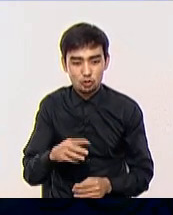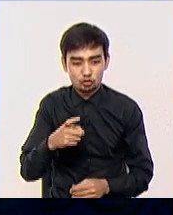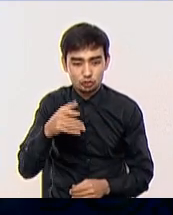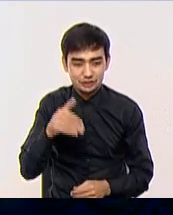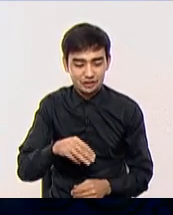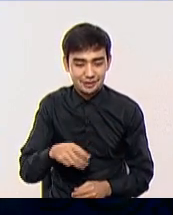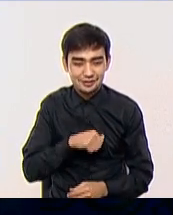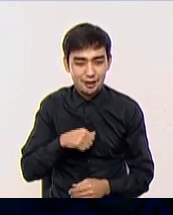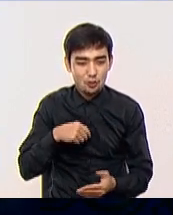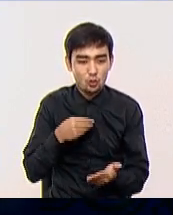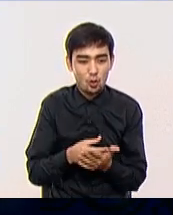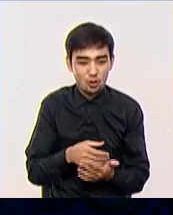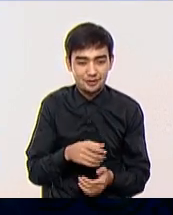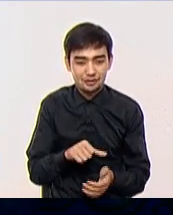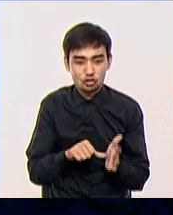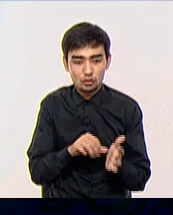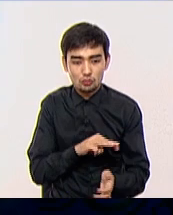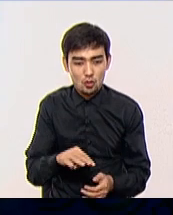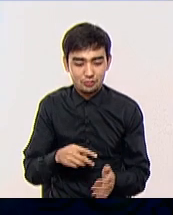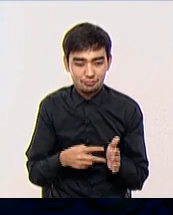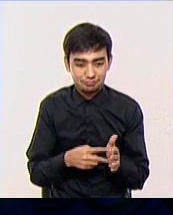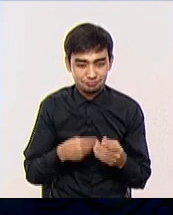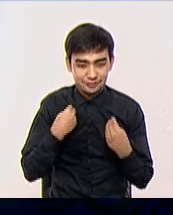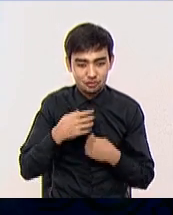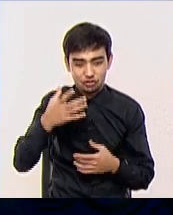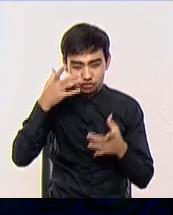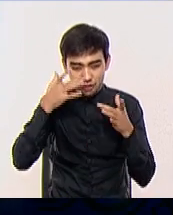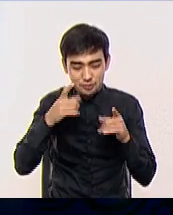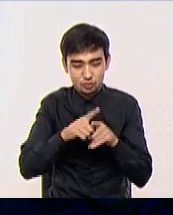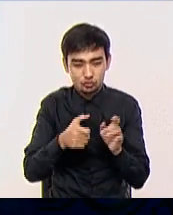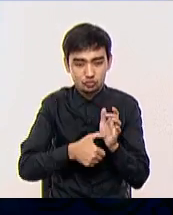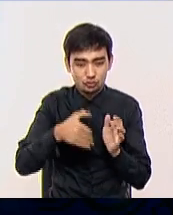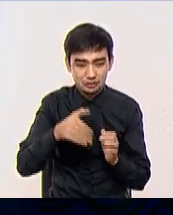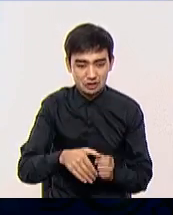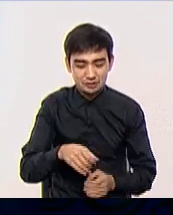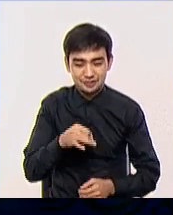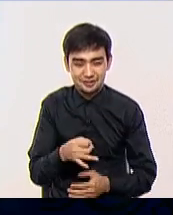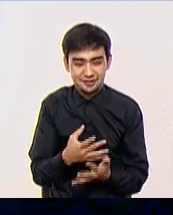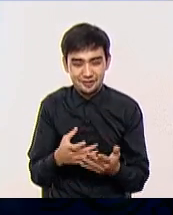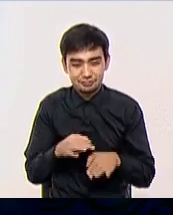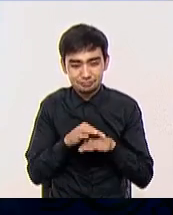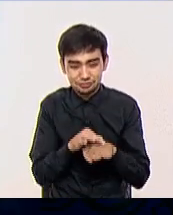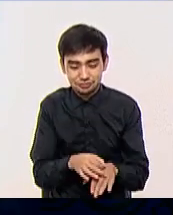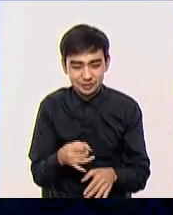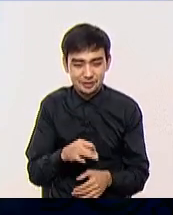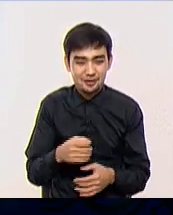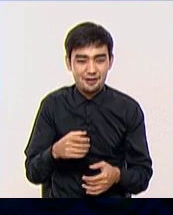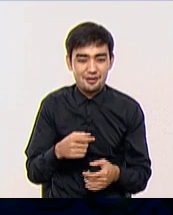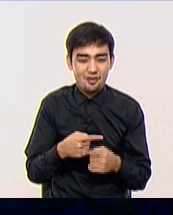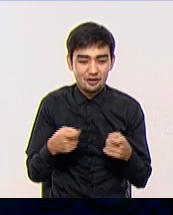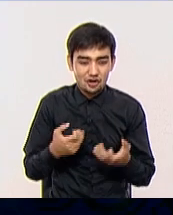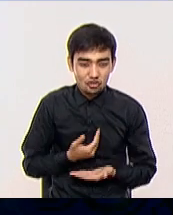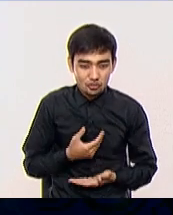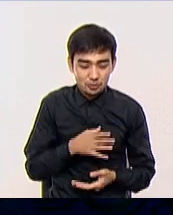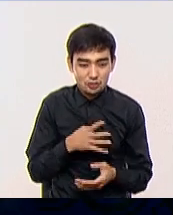13 100 000 тенге. Самый дорогой из них стоит 6 000 000. Есть еще шапки по 600 000. На логистику, авиаперелеты и проживание в гостинице потратят